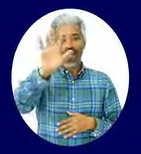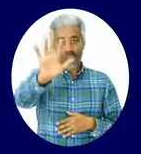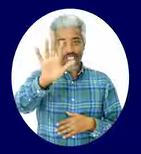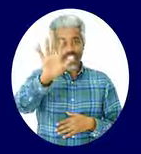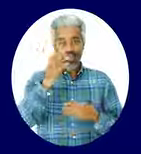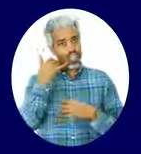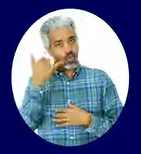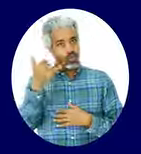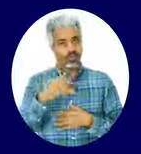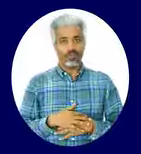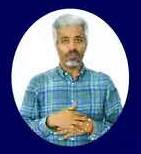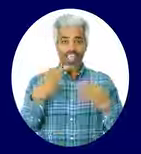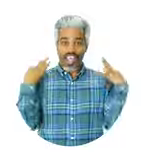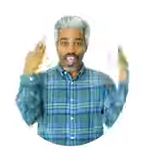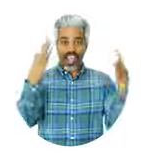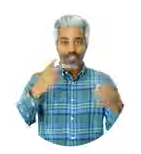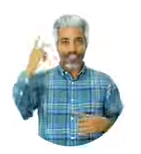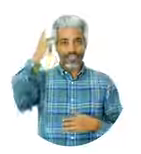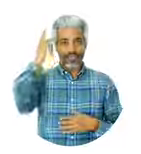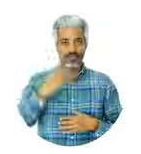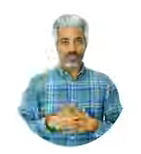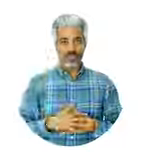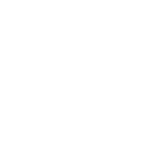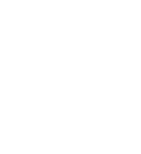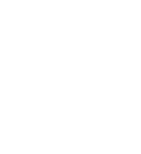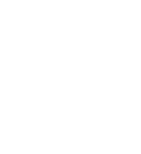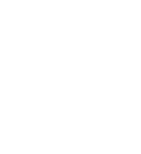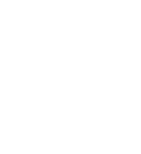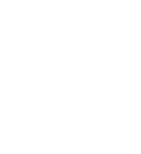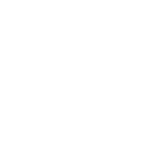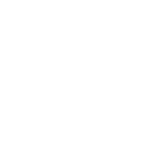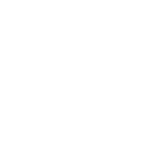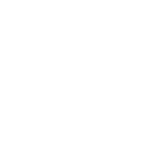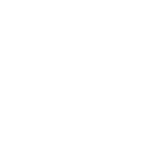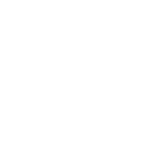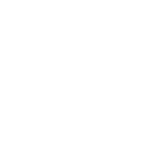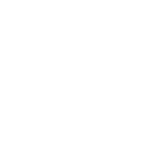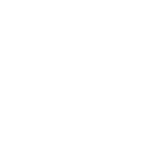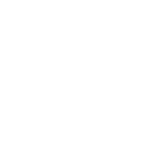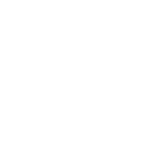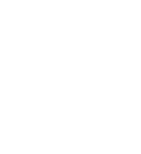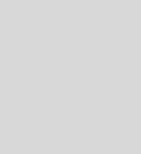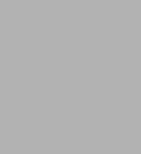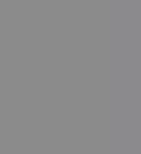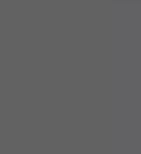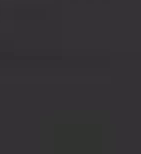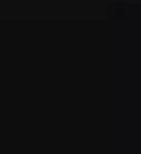በ8335 ይጠይቁ። ጤና ሚኒስቴር